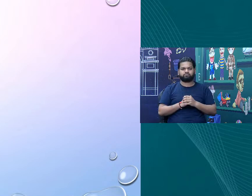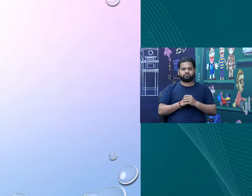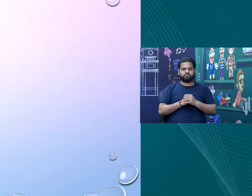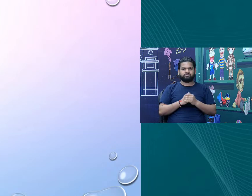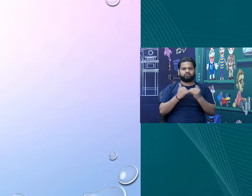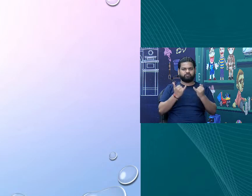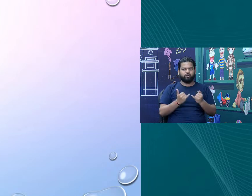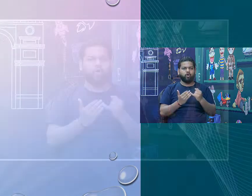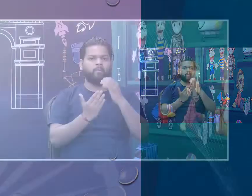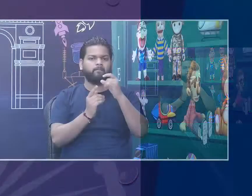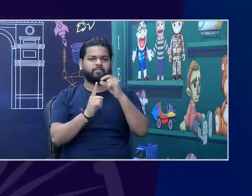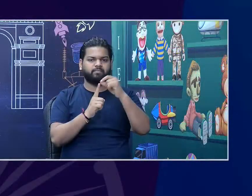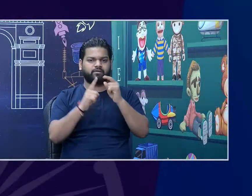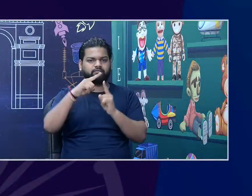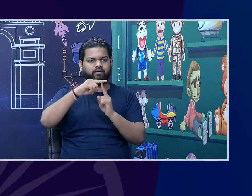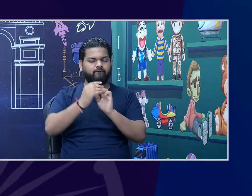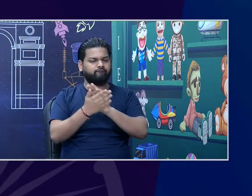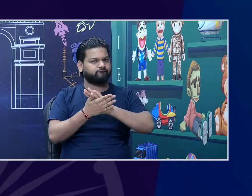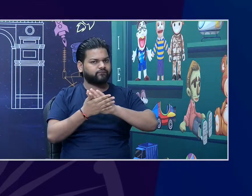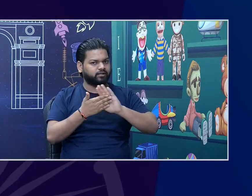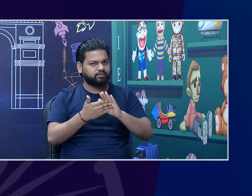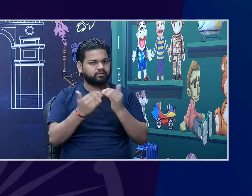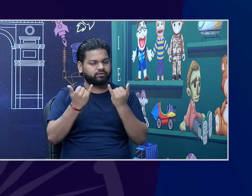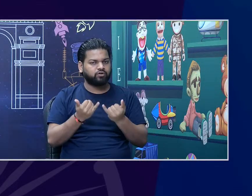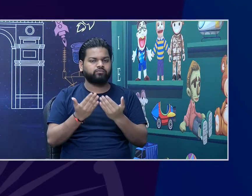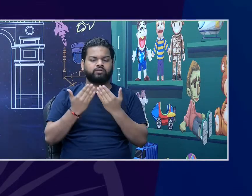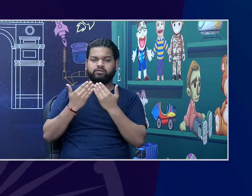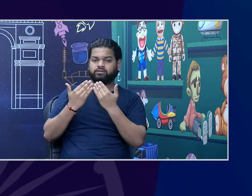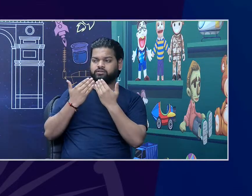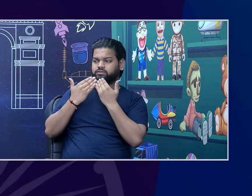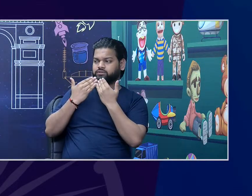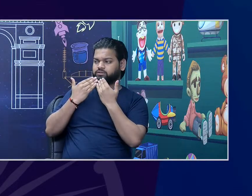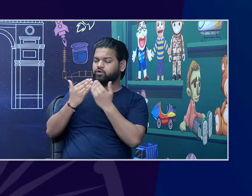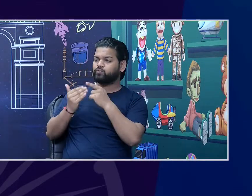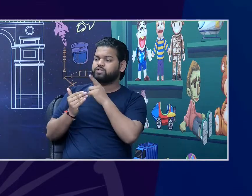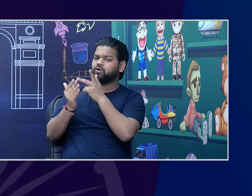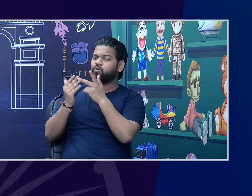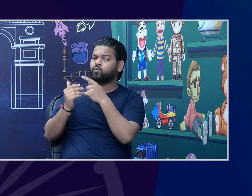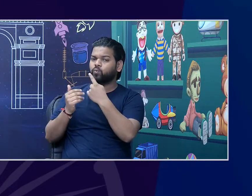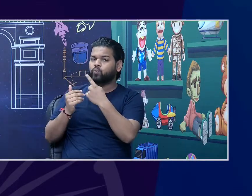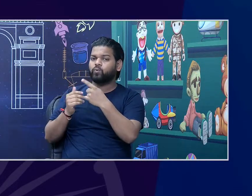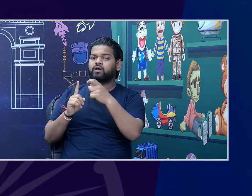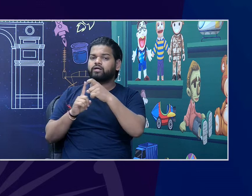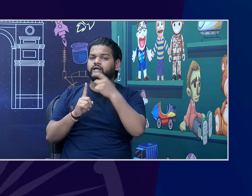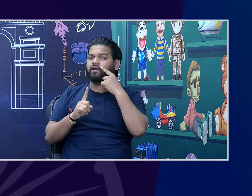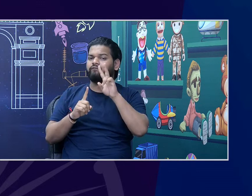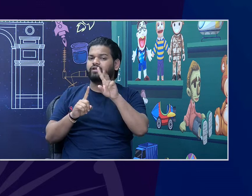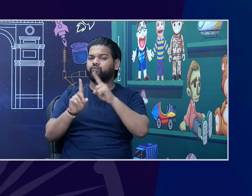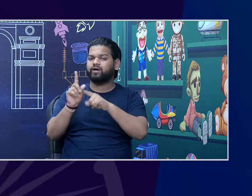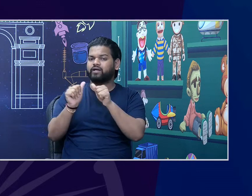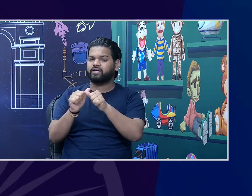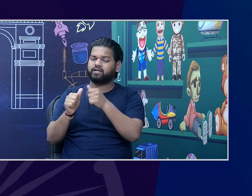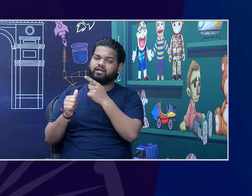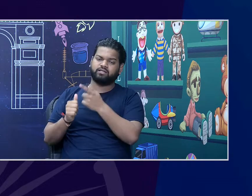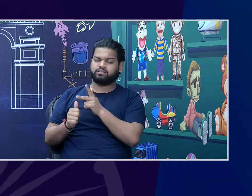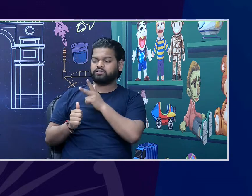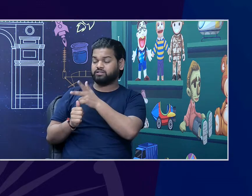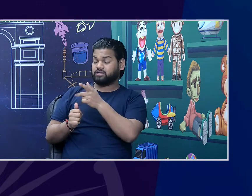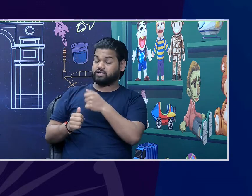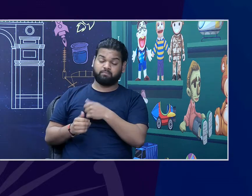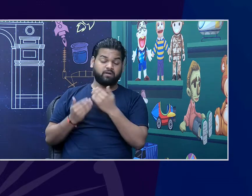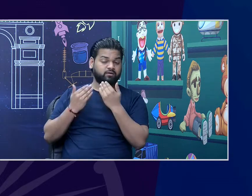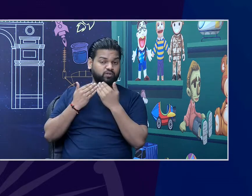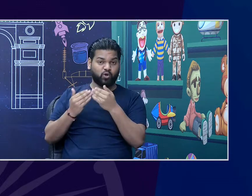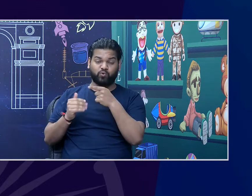this presentation, and I must thank you, Ms. Divya, to bring this chapter, and I must say this is the motivational